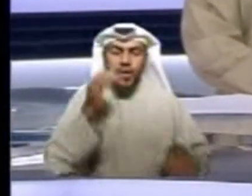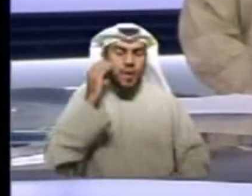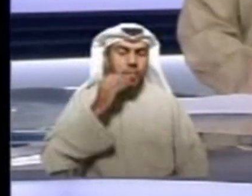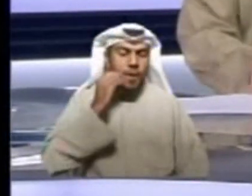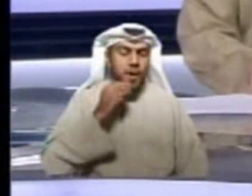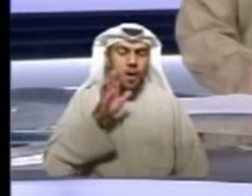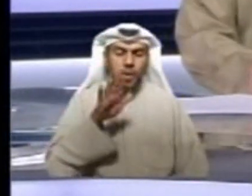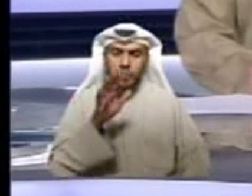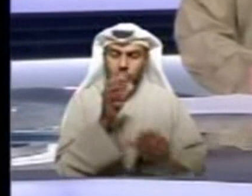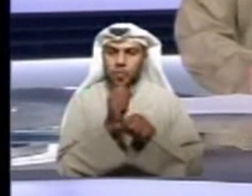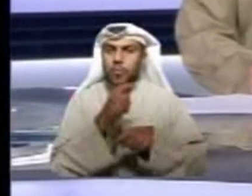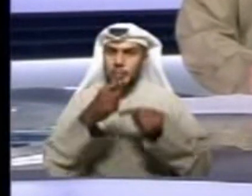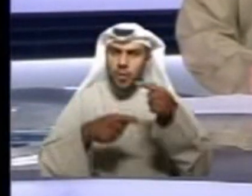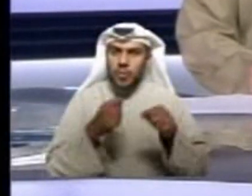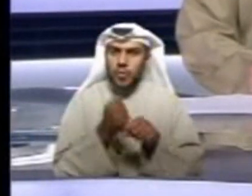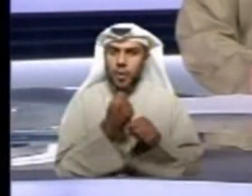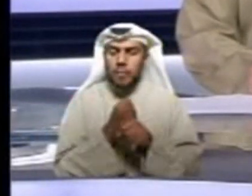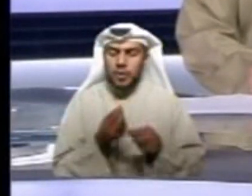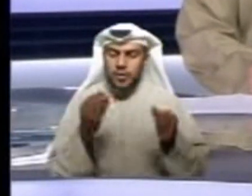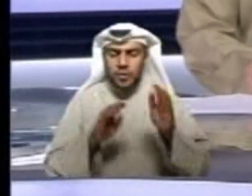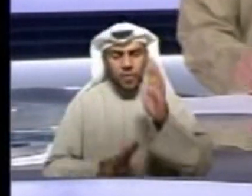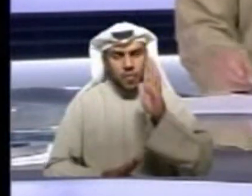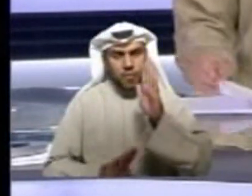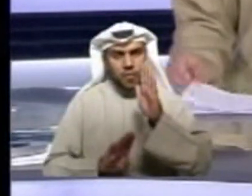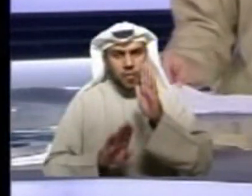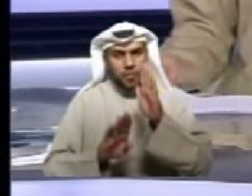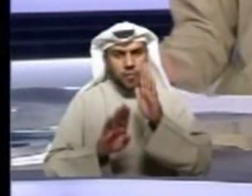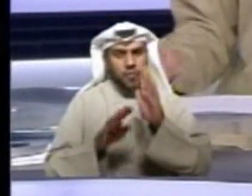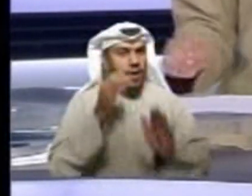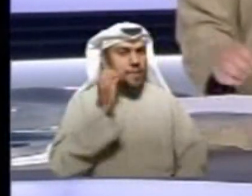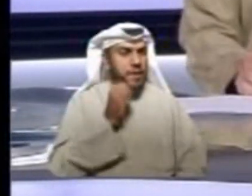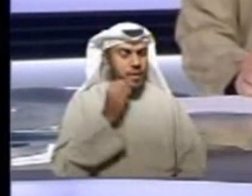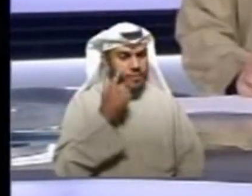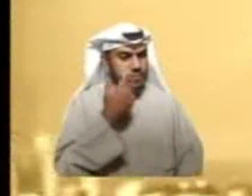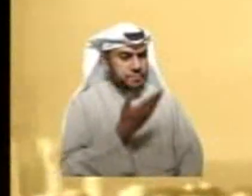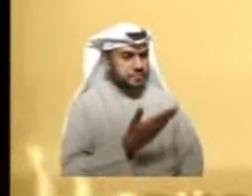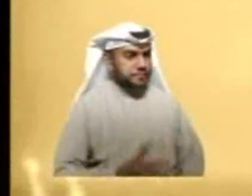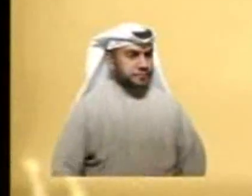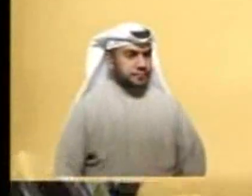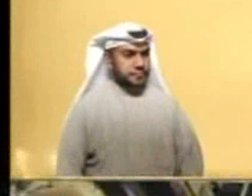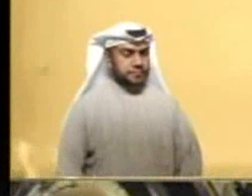تحقيق مستقبل أفضل وتقدم مزدهر لدولة الإمارات.